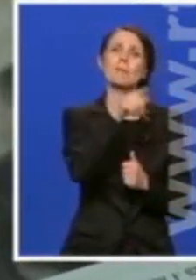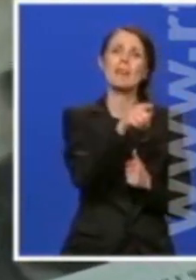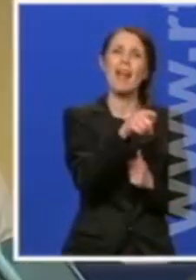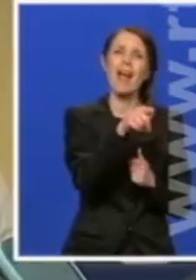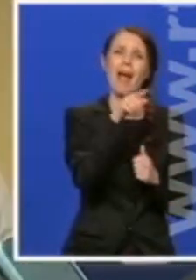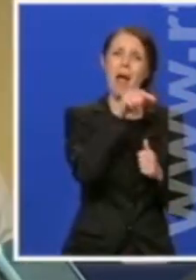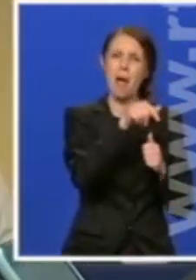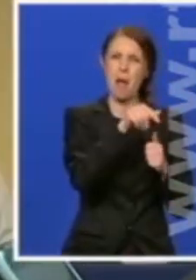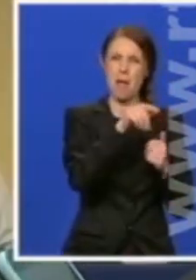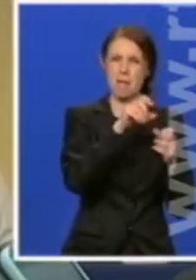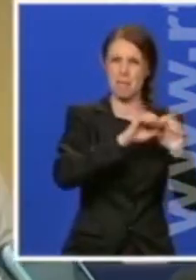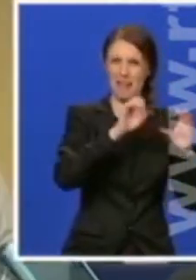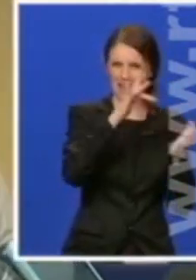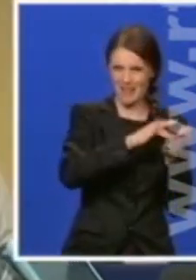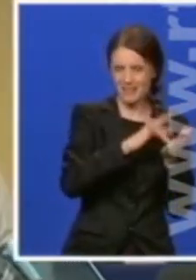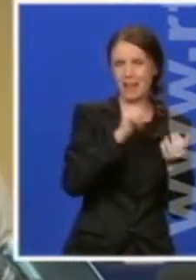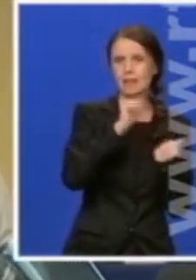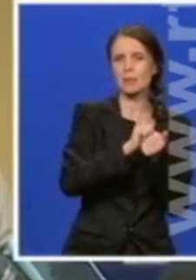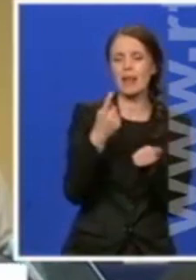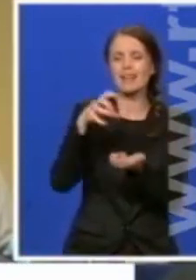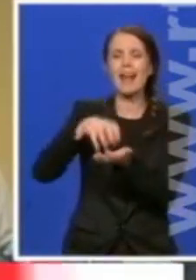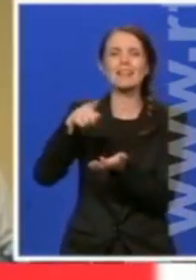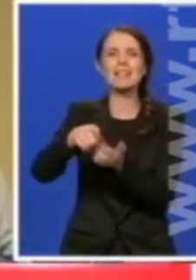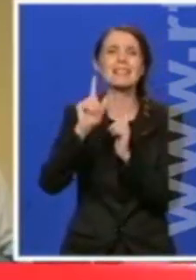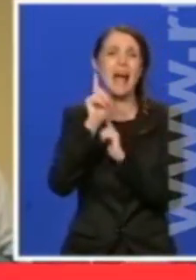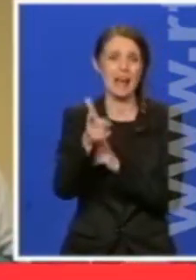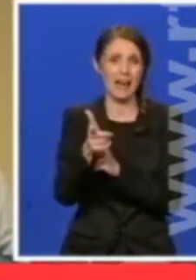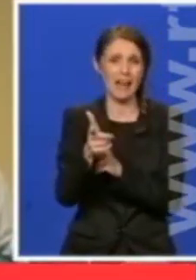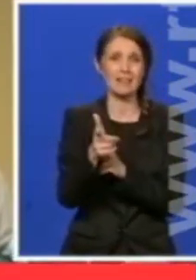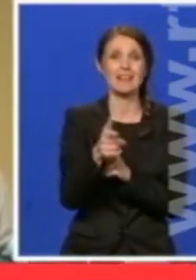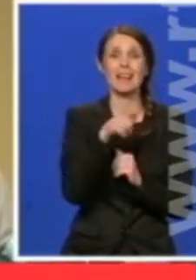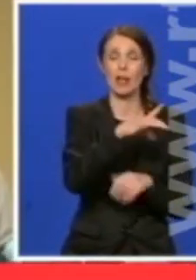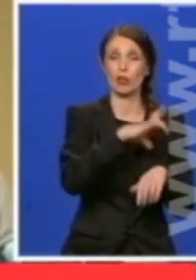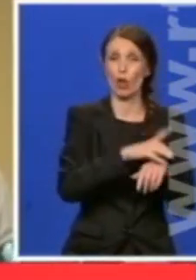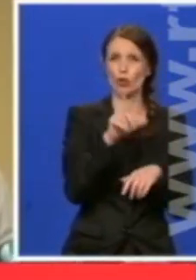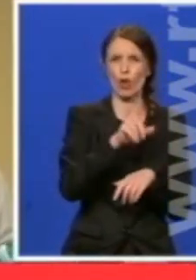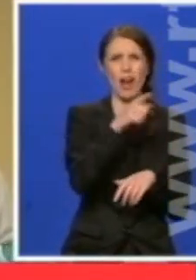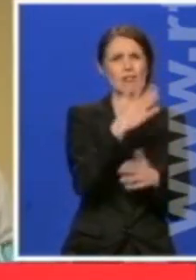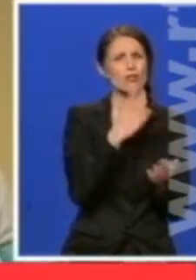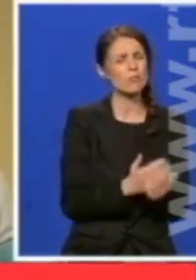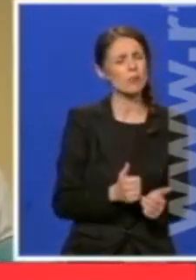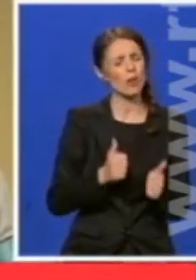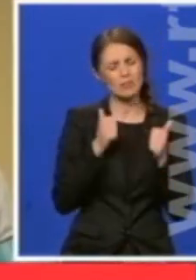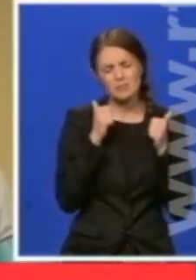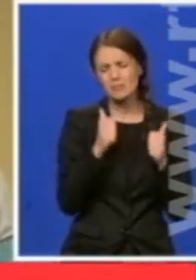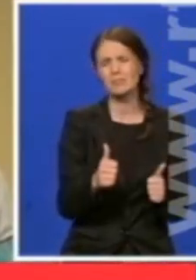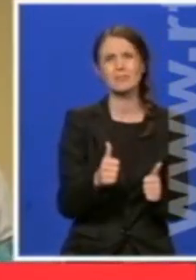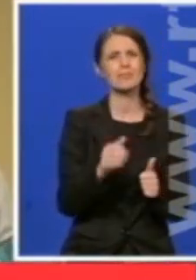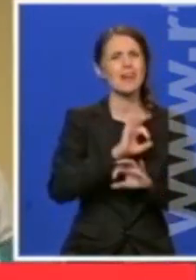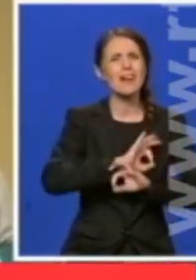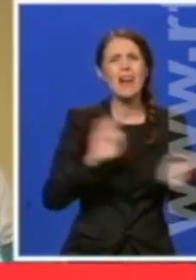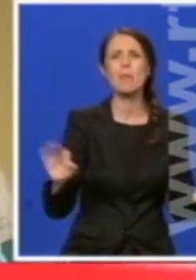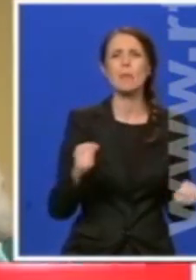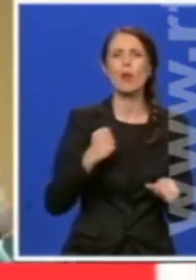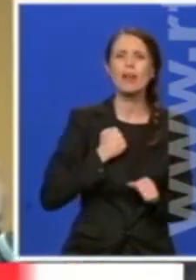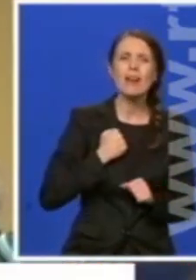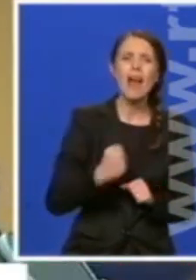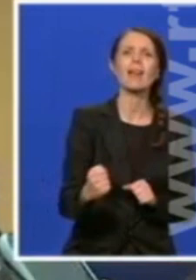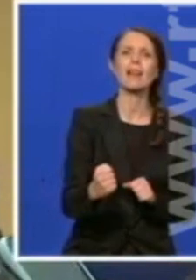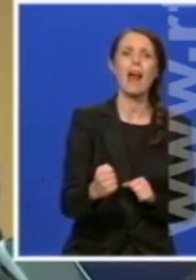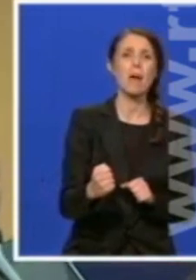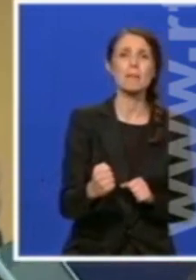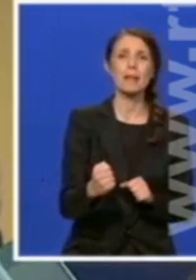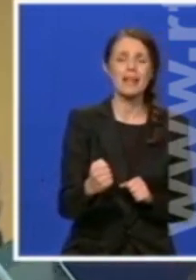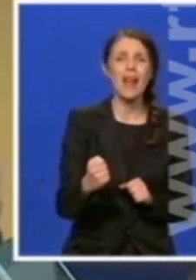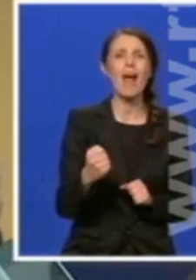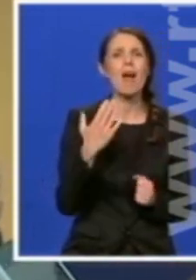Ratnik. Dr. Lazić je bio jedan od njih, jedan od najboljih, jedan od najhrabrijih, jedan od onih za koje poželite